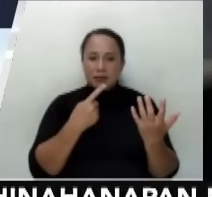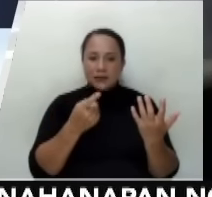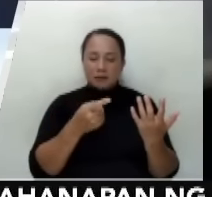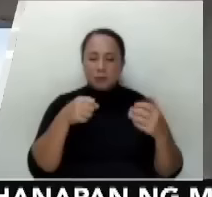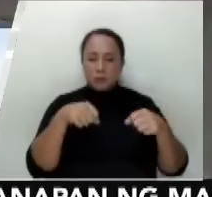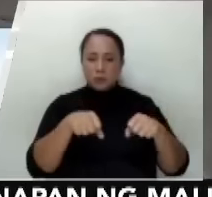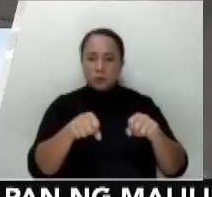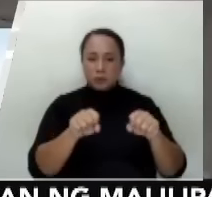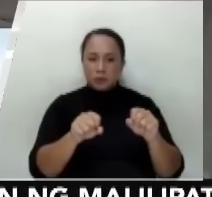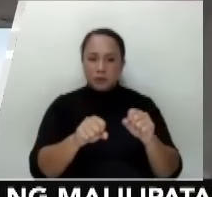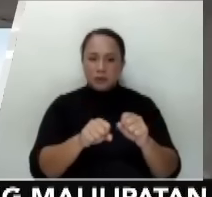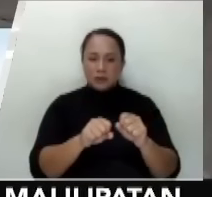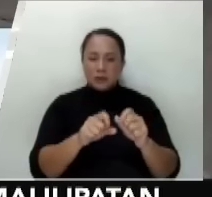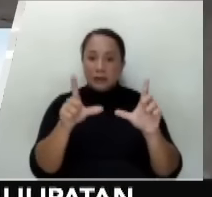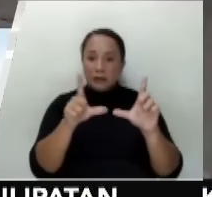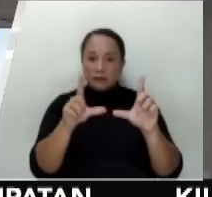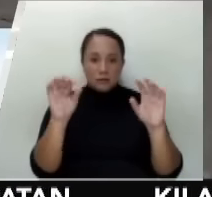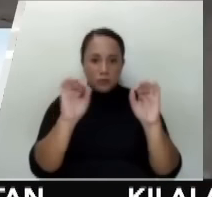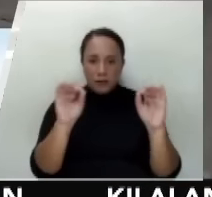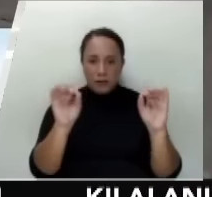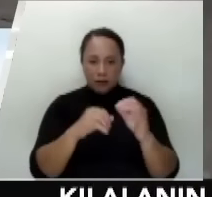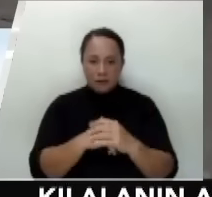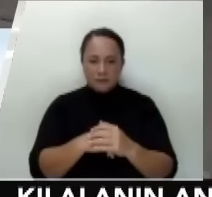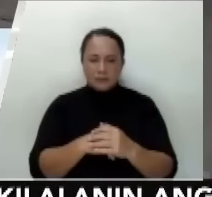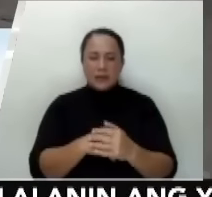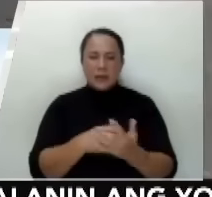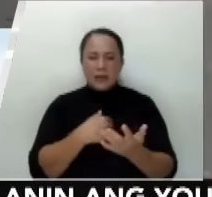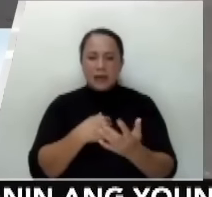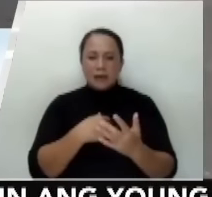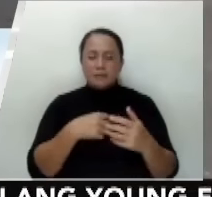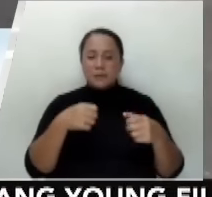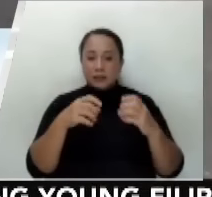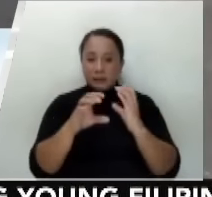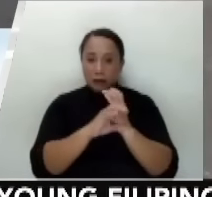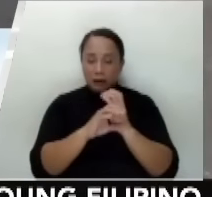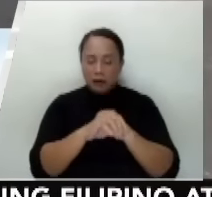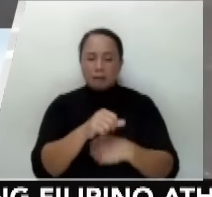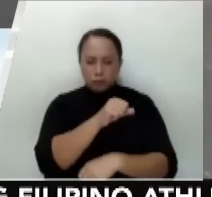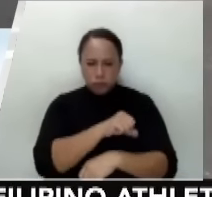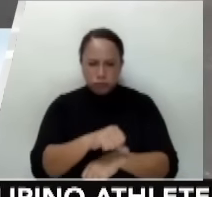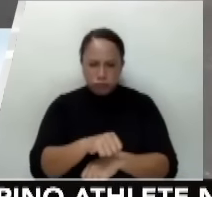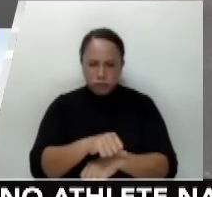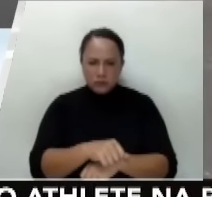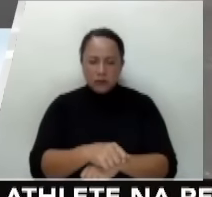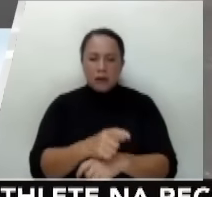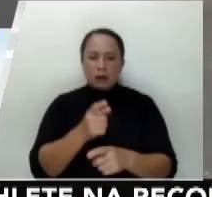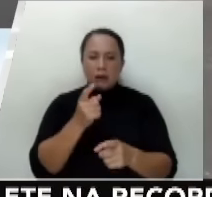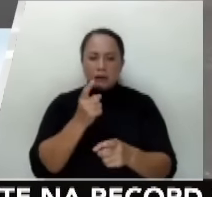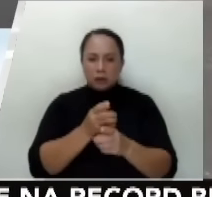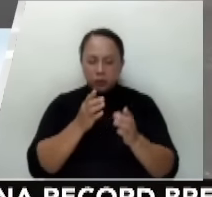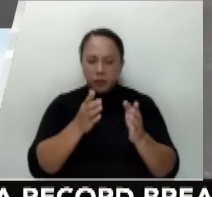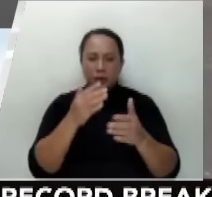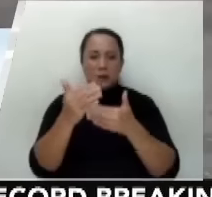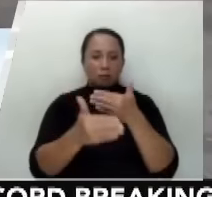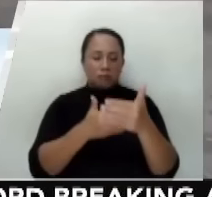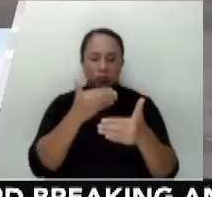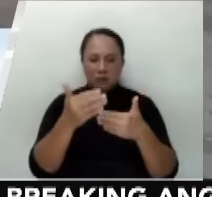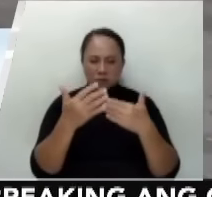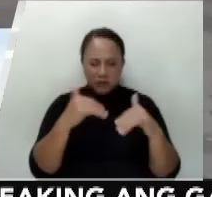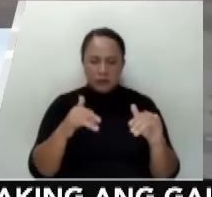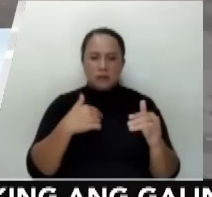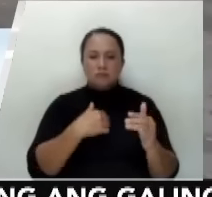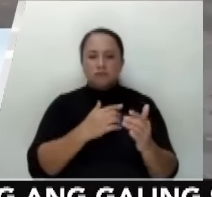pong lisensya. Bahagya naman nasaktan ang driver ng sasakyan. Nasa right of way man bilang proseso, ipinagharap pa rin ng